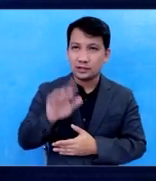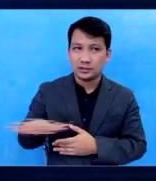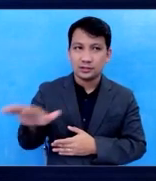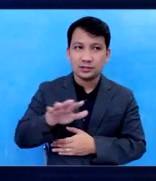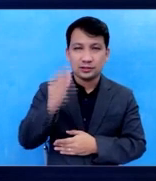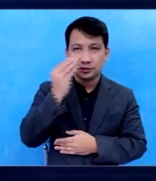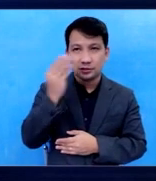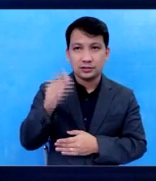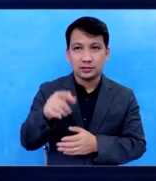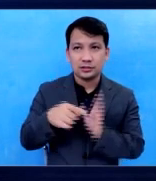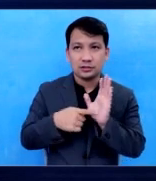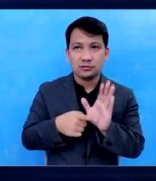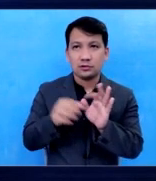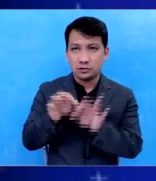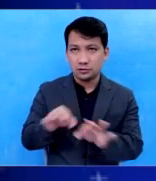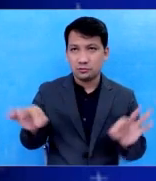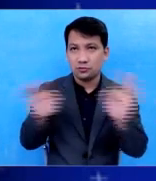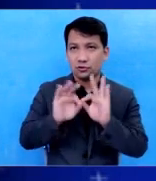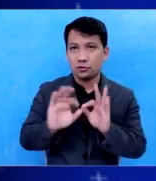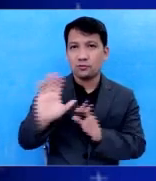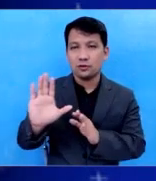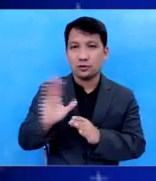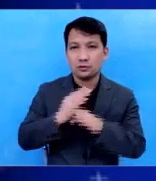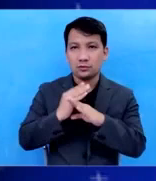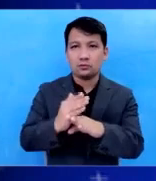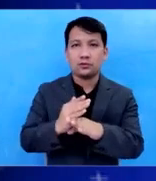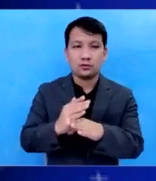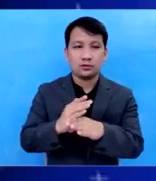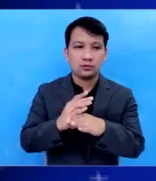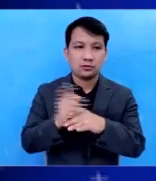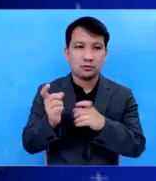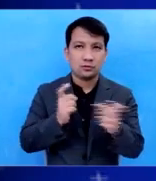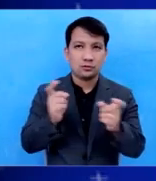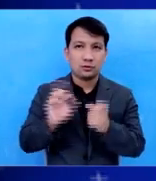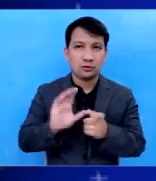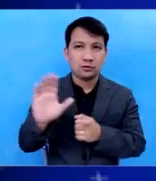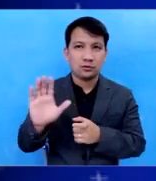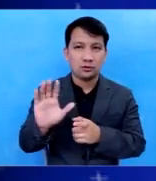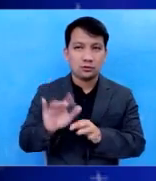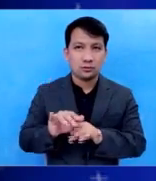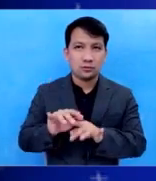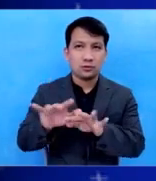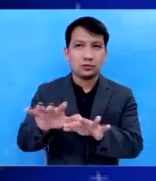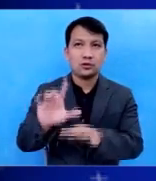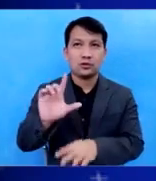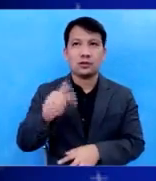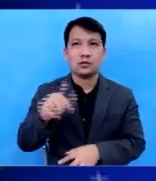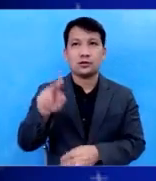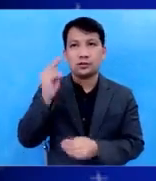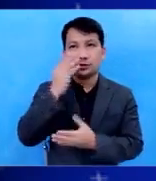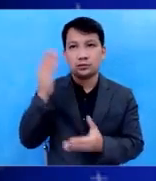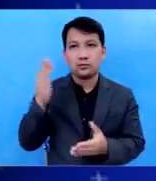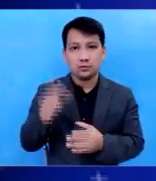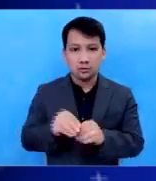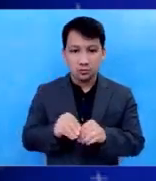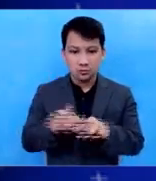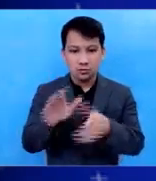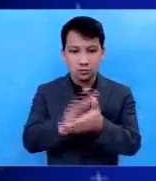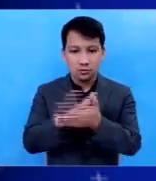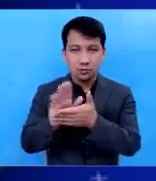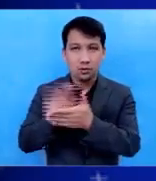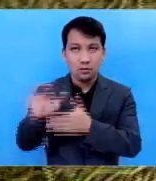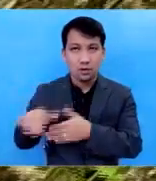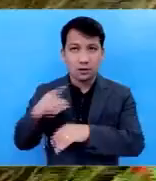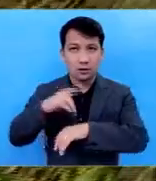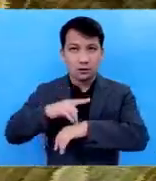bayan. Mahalaga, ma-prevent kasi. Sa ngayon, pinapaigting pa ng mga LGU ang fogging sa mga lugar na pwedeng pamugaran ng